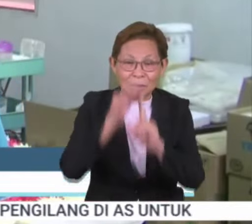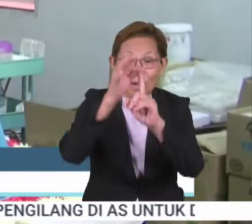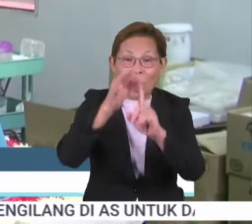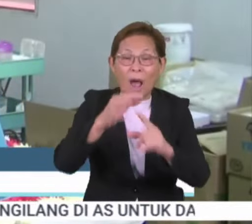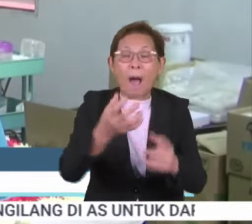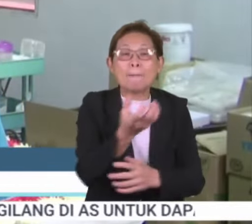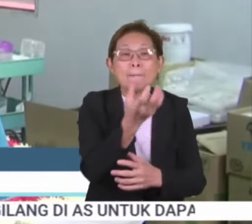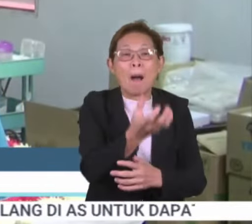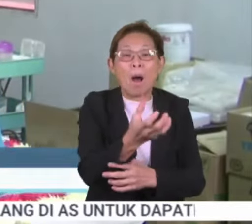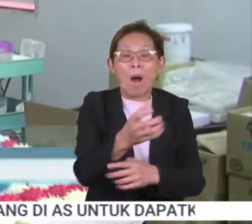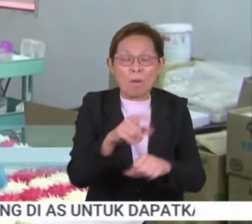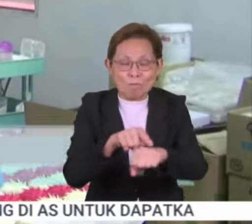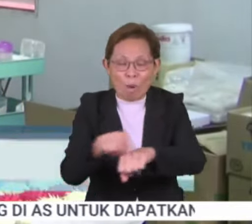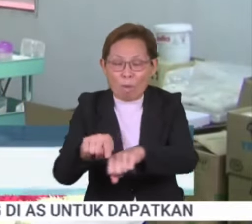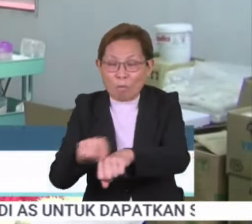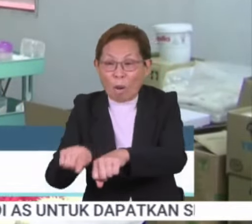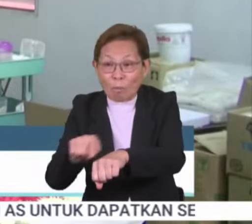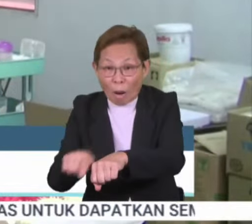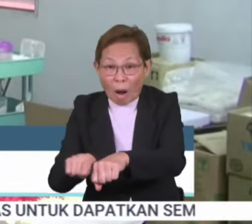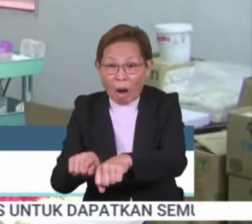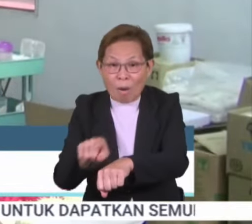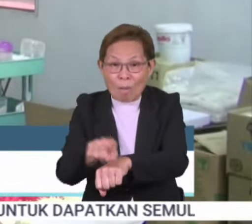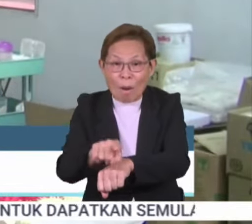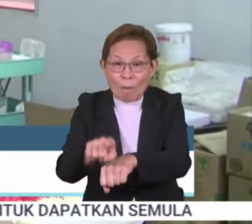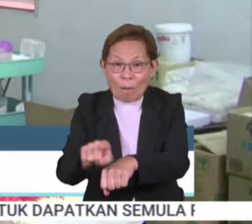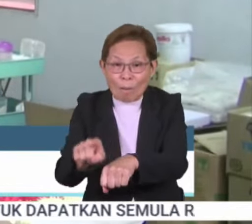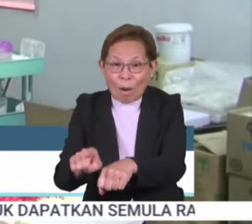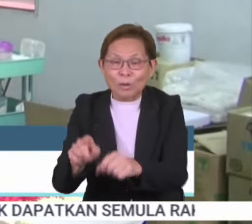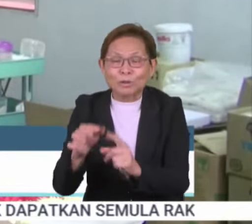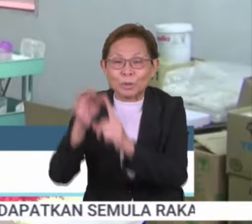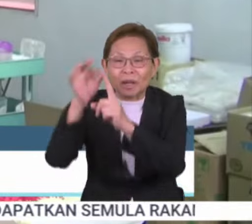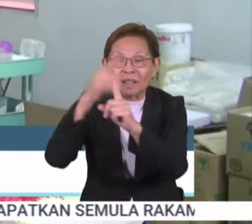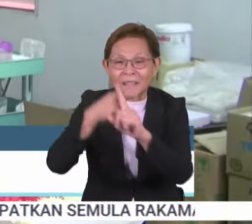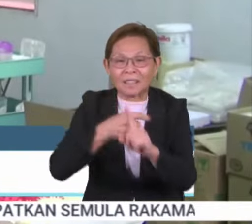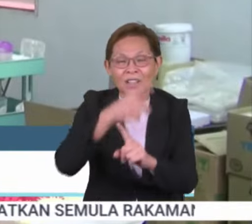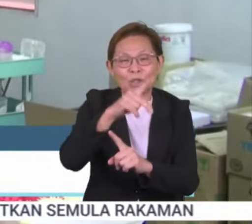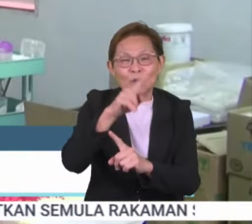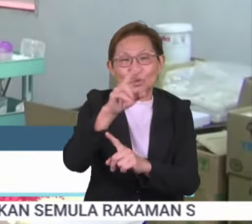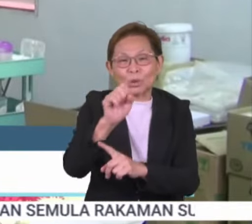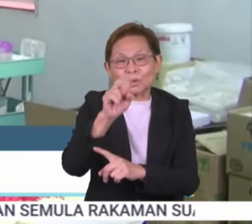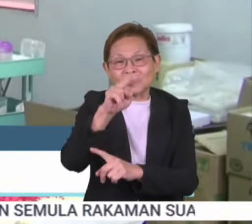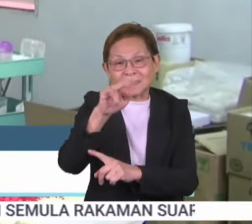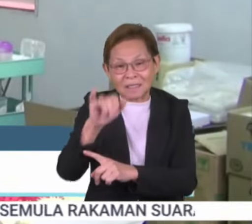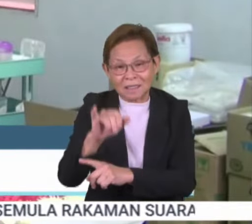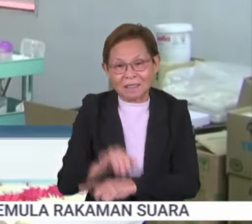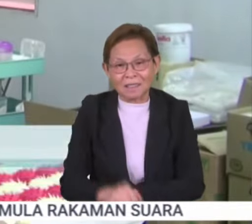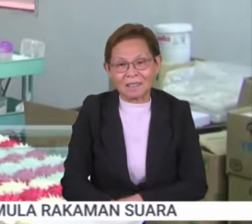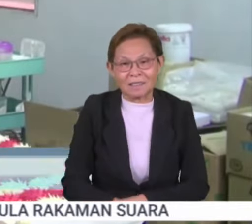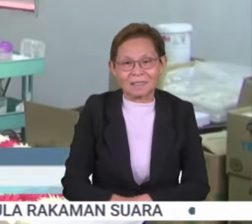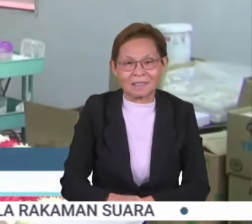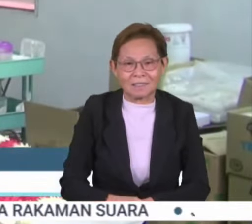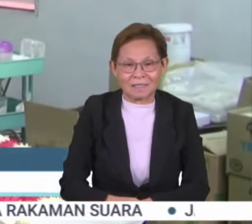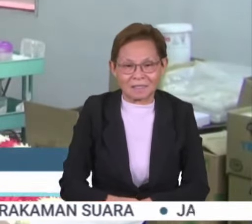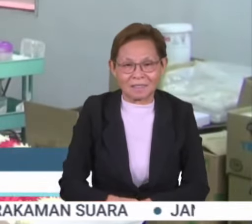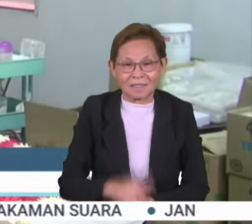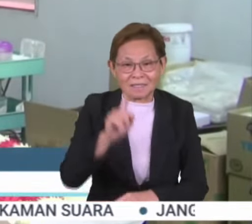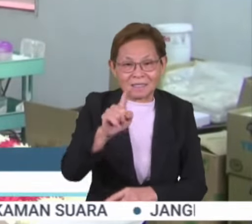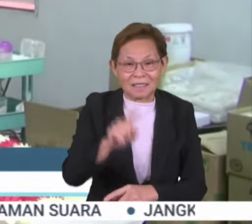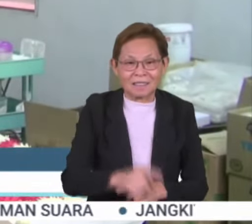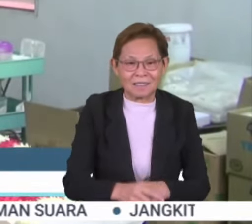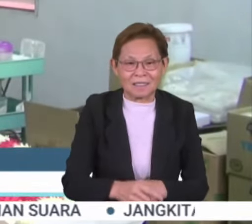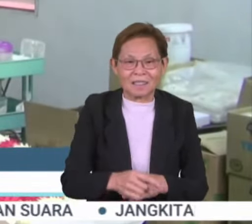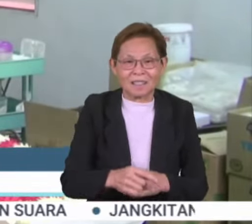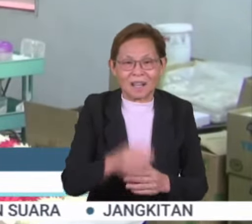nya adalah satu penari yang istimewa daripada Kusni yaitu jika satu